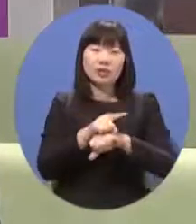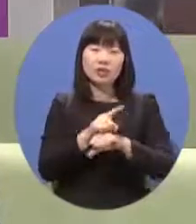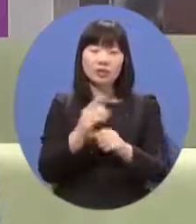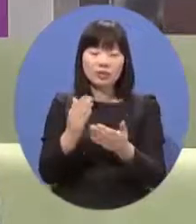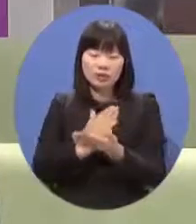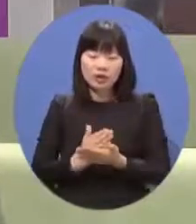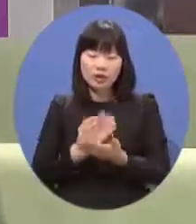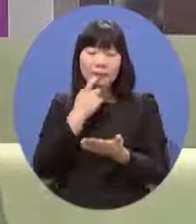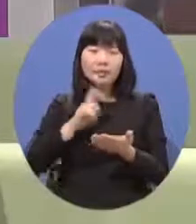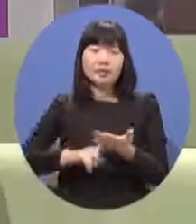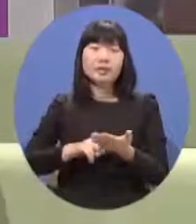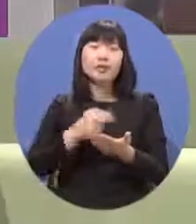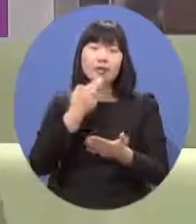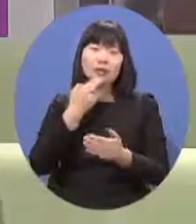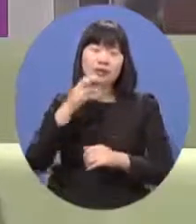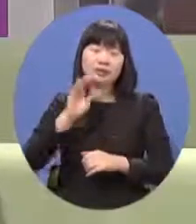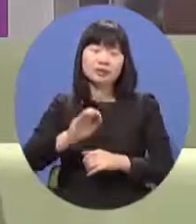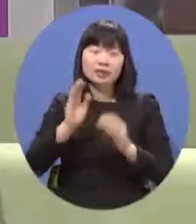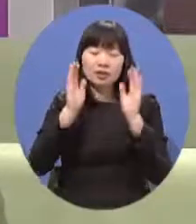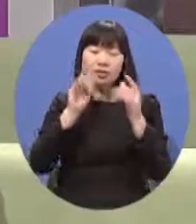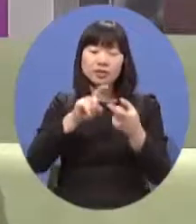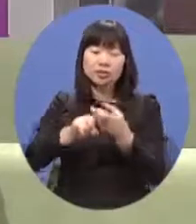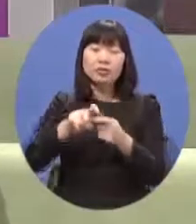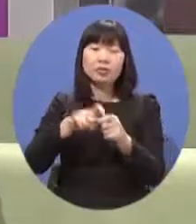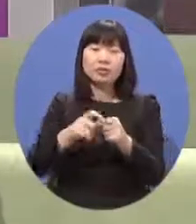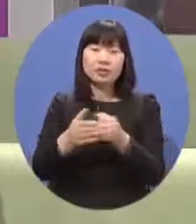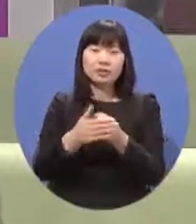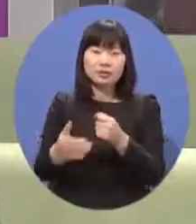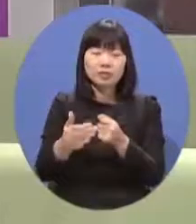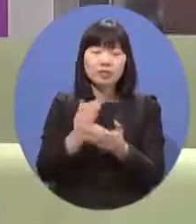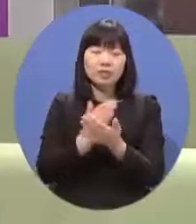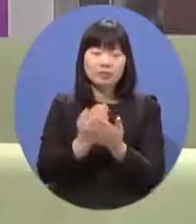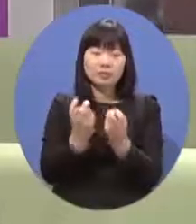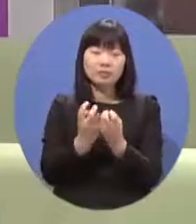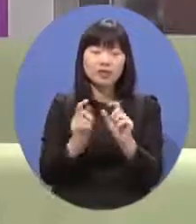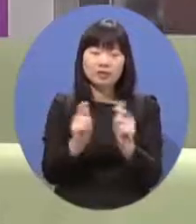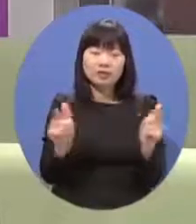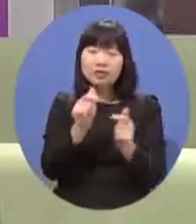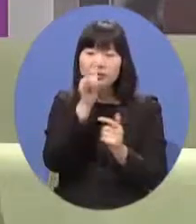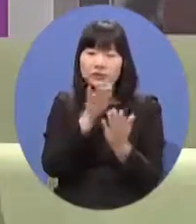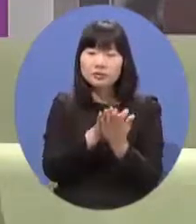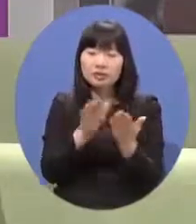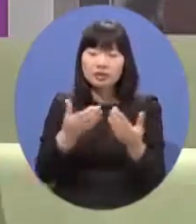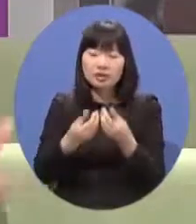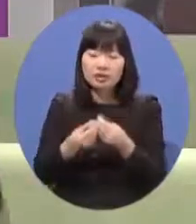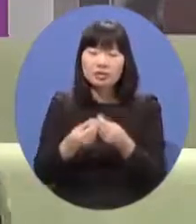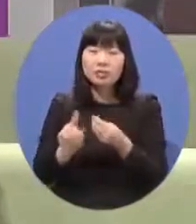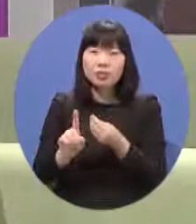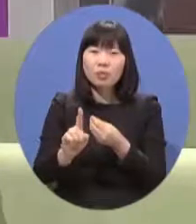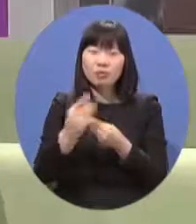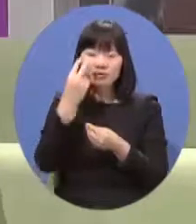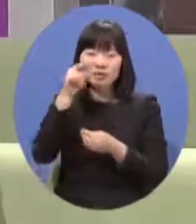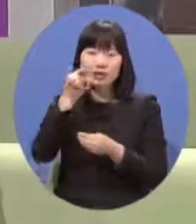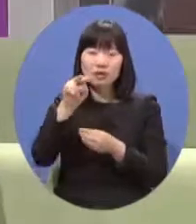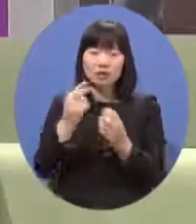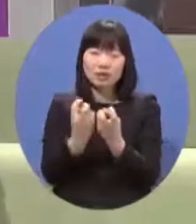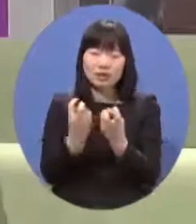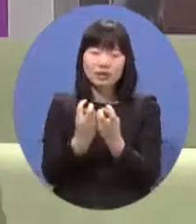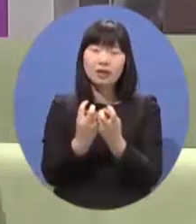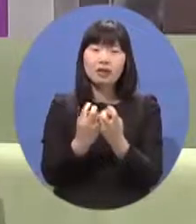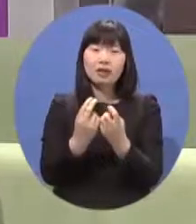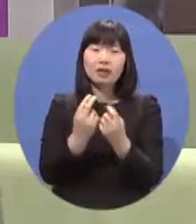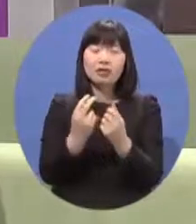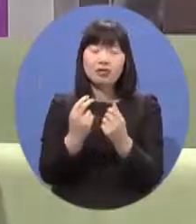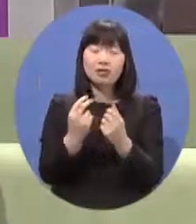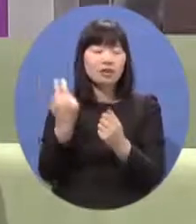쉽진 않아요. 하지만 이제 학습과 연결을 하기 위해서 이제 분류하는 방법이 여러 가지가 있는데 예를 들면 뭐 시각적 학습자다,